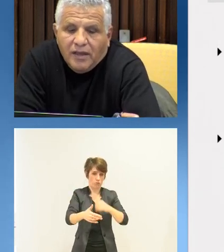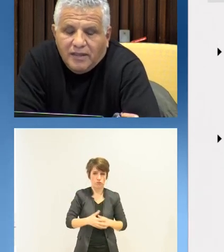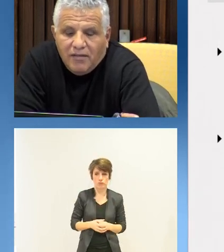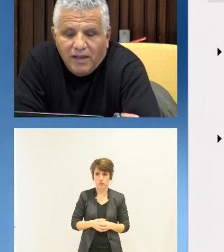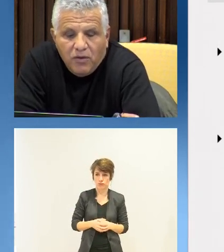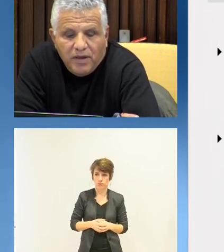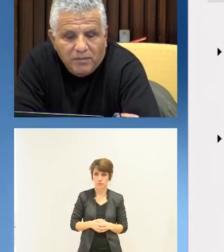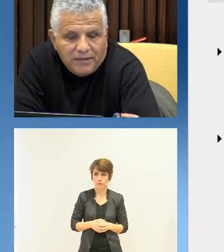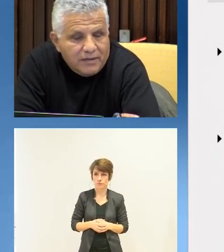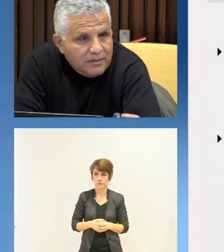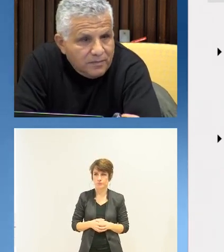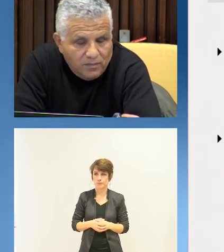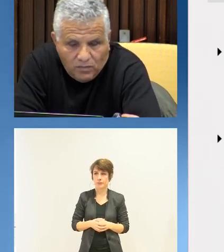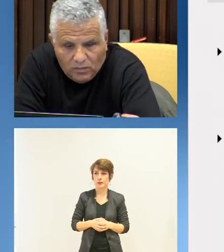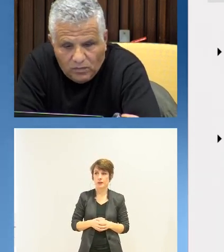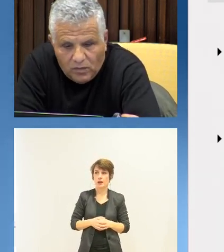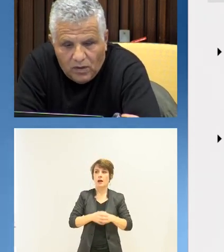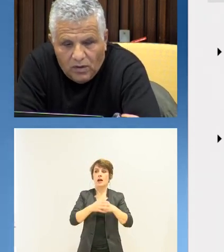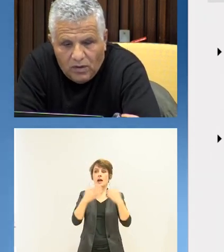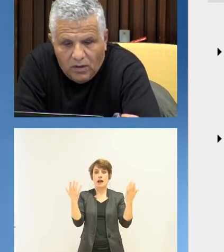quel va être le périmètre